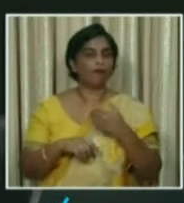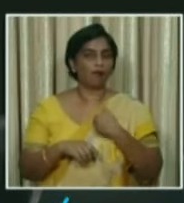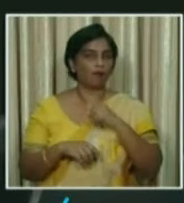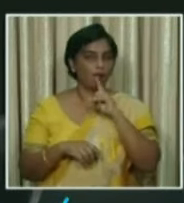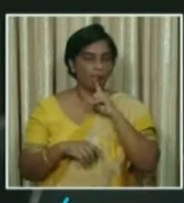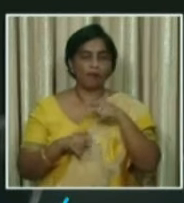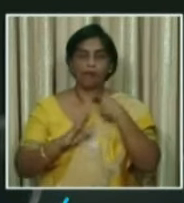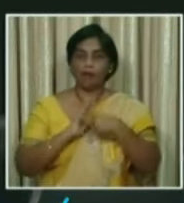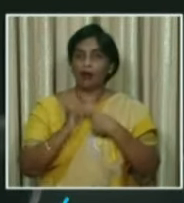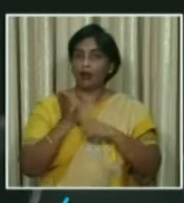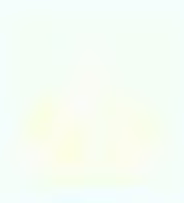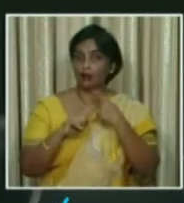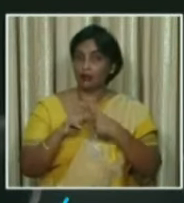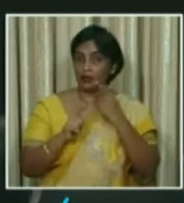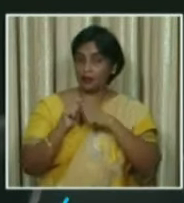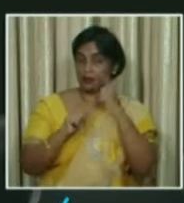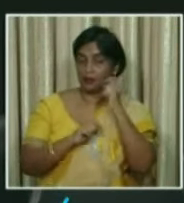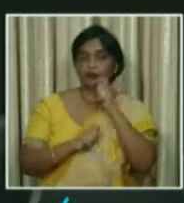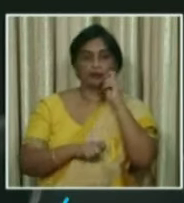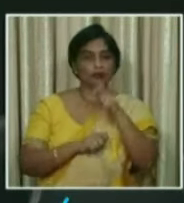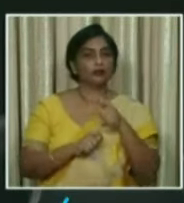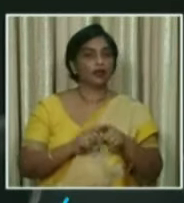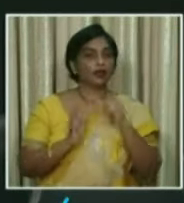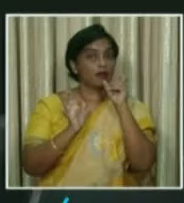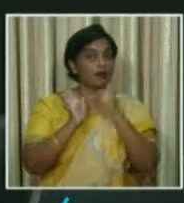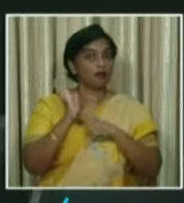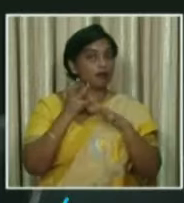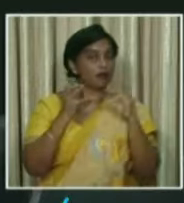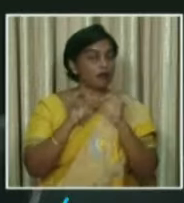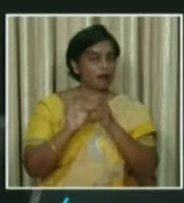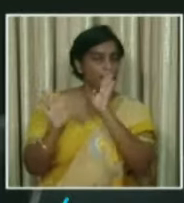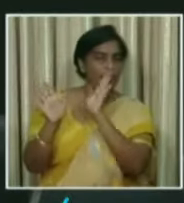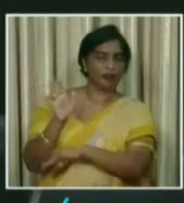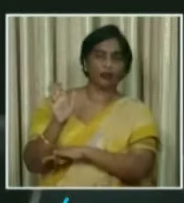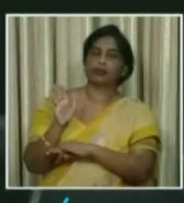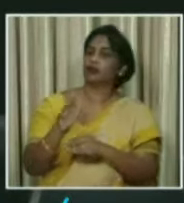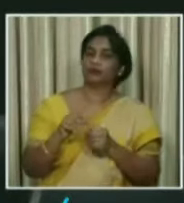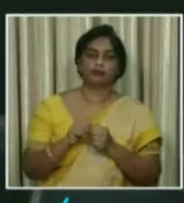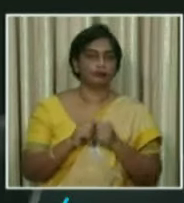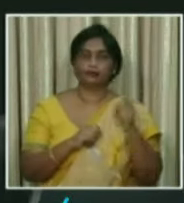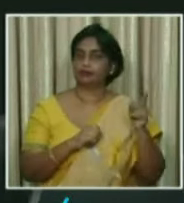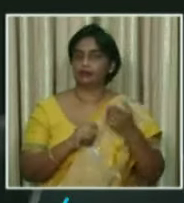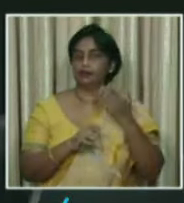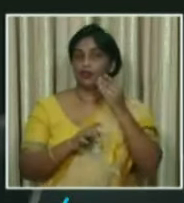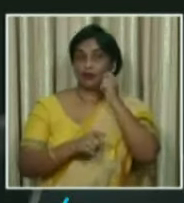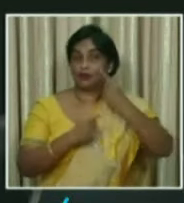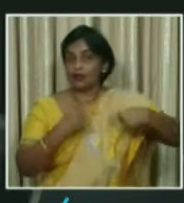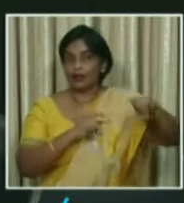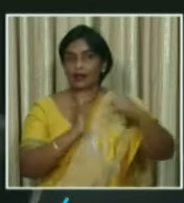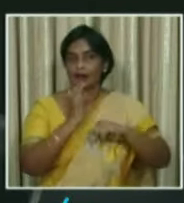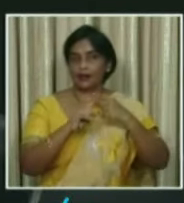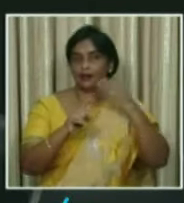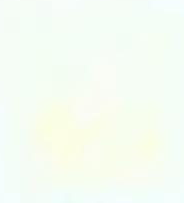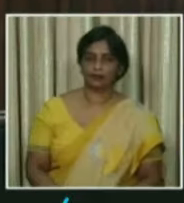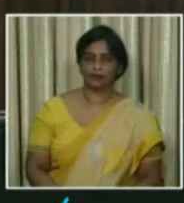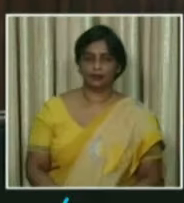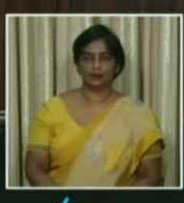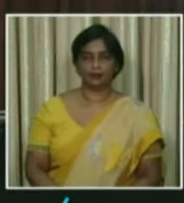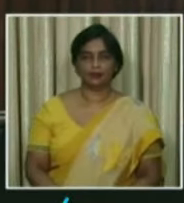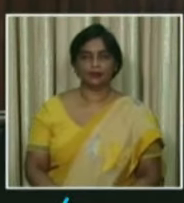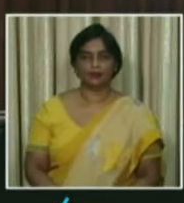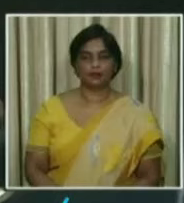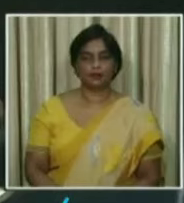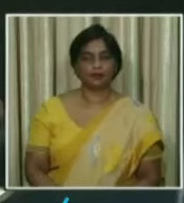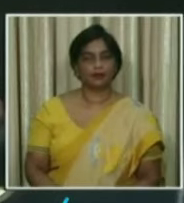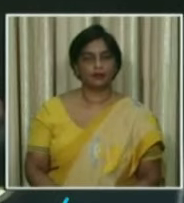මේ රටේ බදු ගෙවන ජනතාවට අපි මේ කැෂිනෝ වගේ දේවල් අතහැරලා කිසිම දවසක සාමාන්‍යයාගේ බදු ගැන අවධානය යොමු කරන්නේ නැහැ.